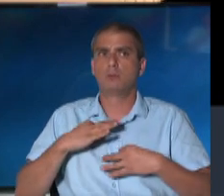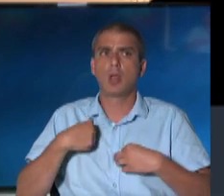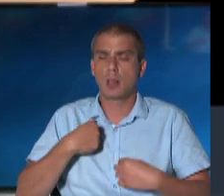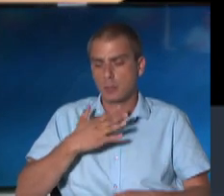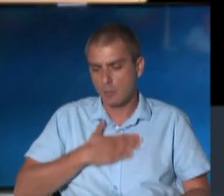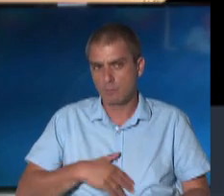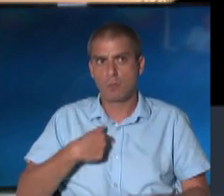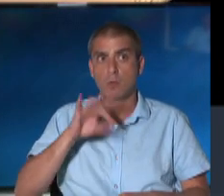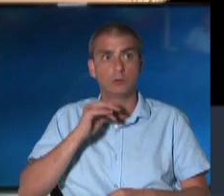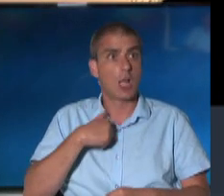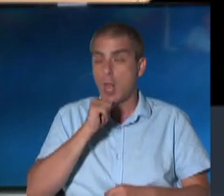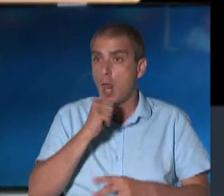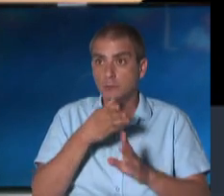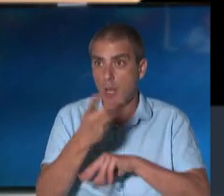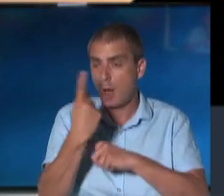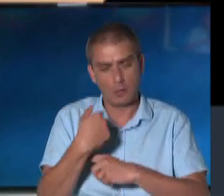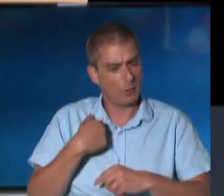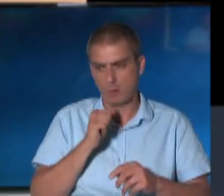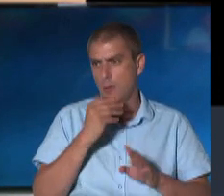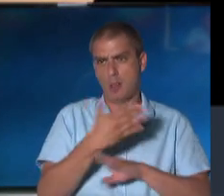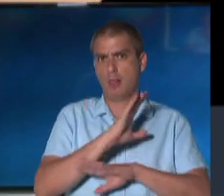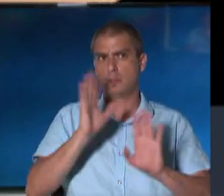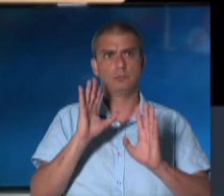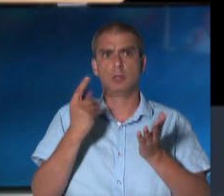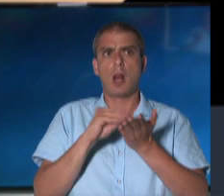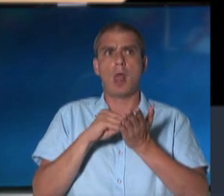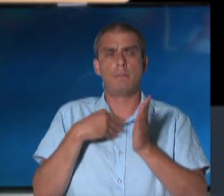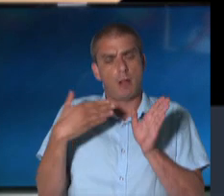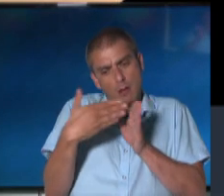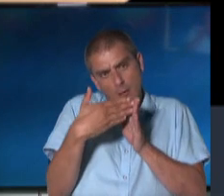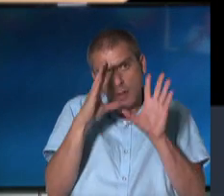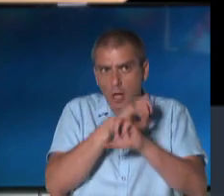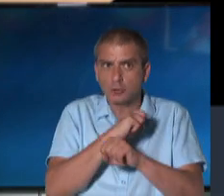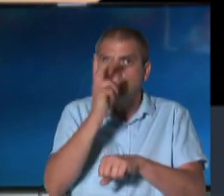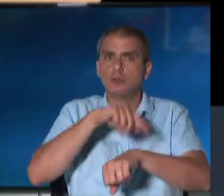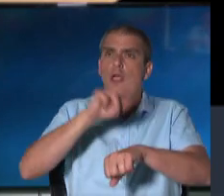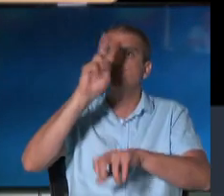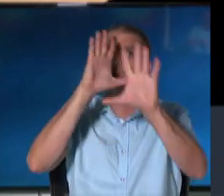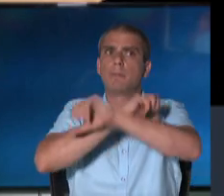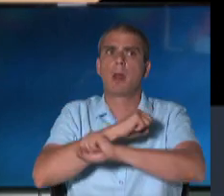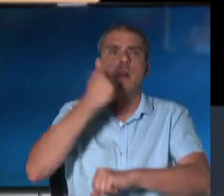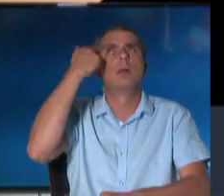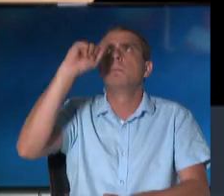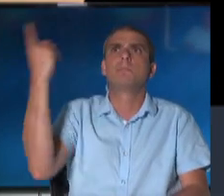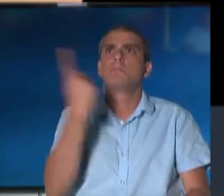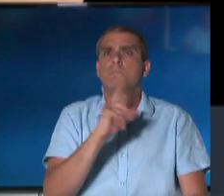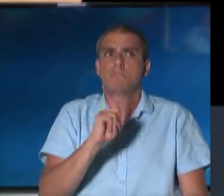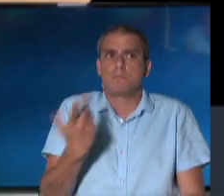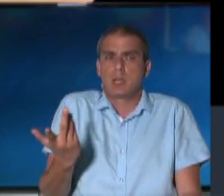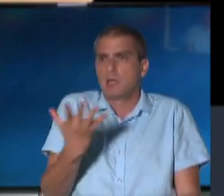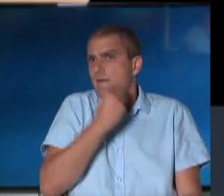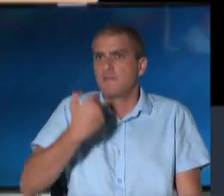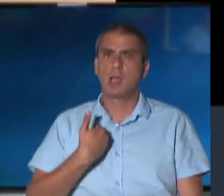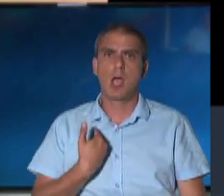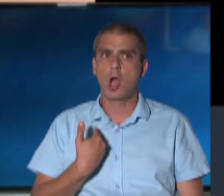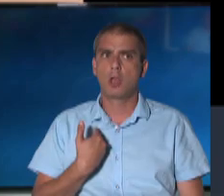בוחרת, אני רואה שאני לא רוצה להיכנס עם הלקוח הזה, אני לא נכנסת. למה אני צריכה לעמוד באיזה פינה חשוכה בשתיים בלילה, והשם יודע מי יעבור שם ויקח